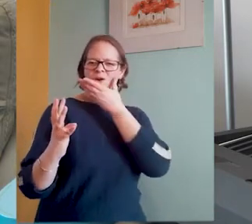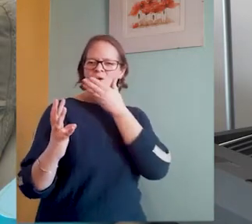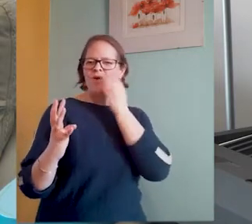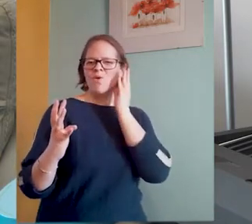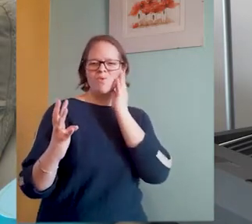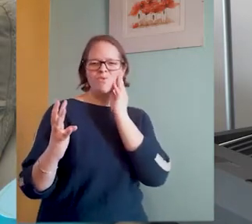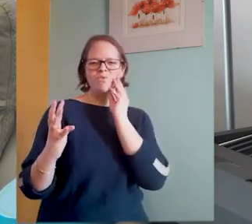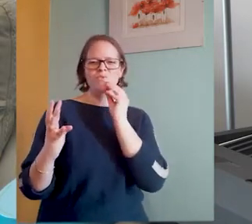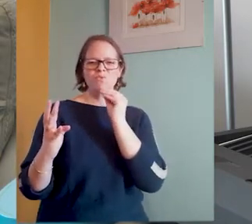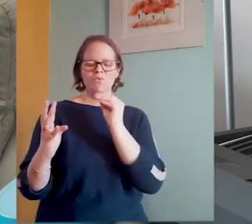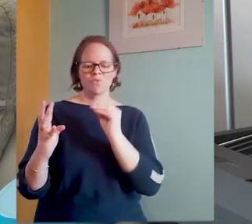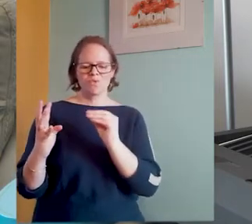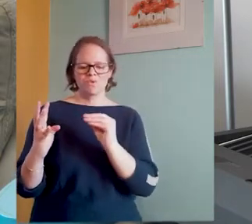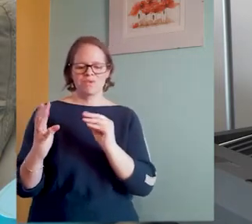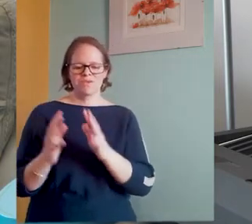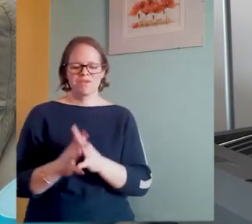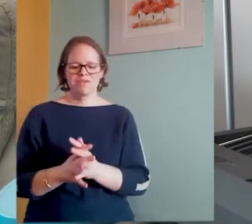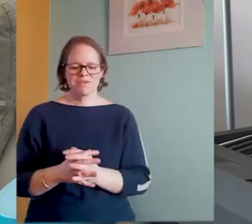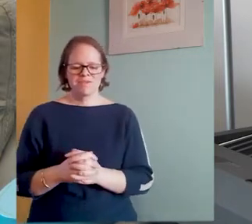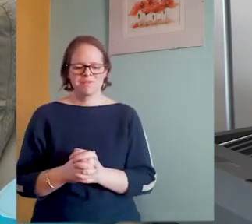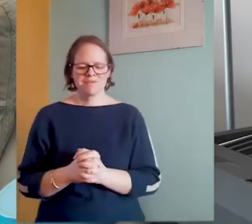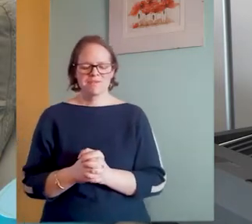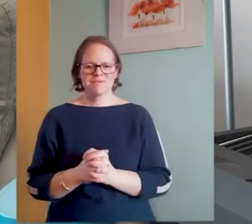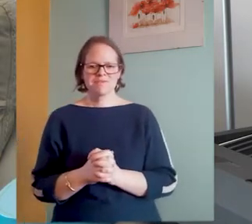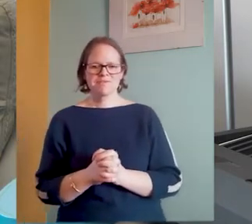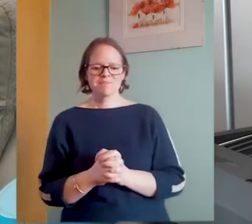Tu es merveilleux Seigneur.